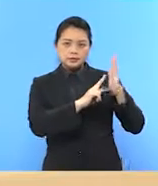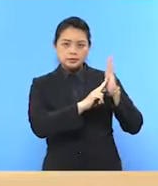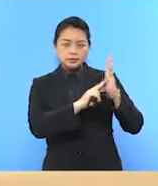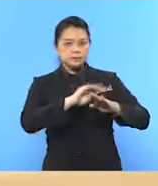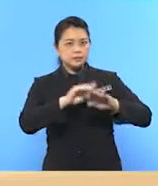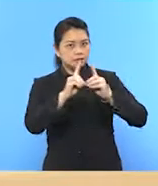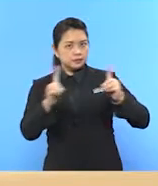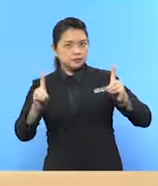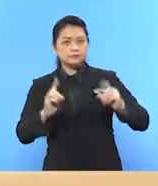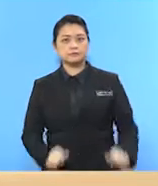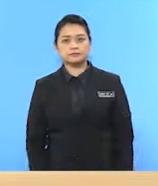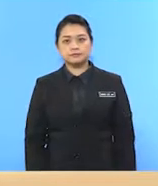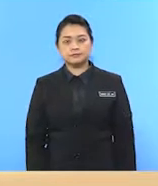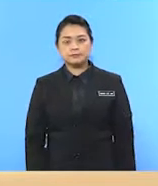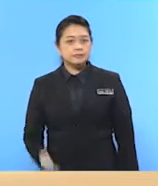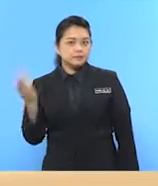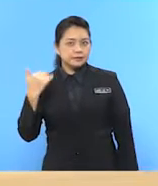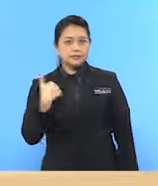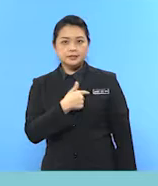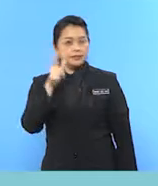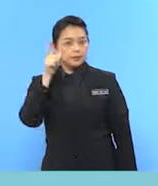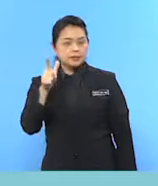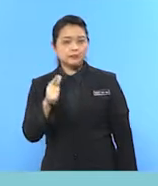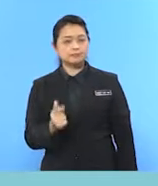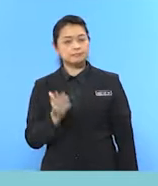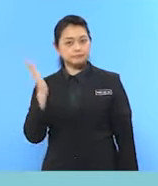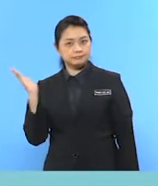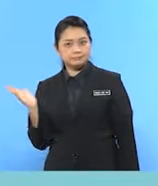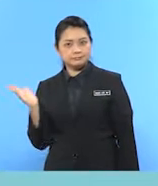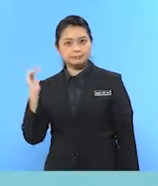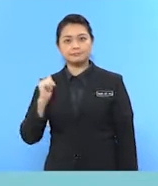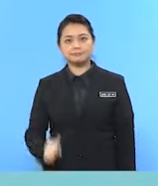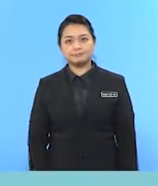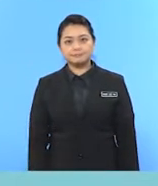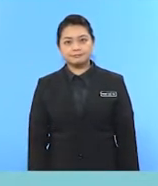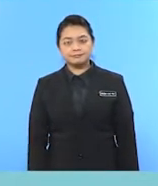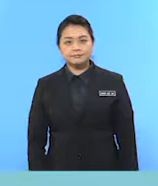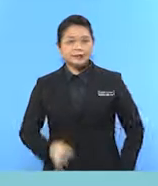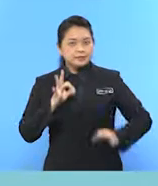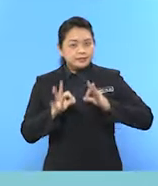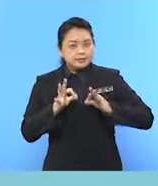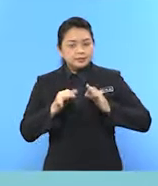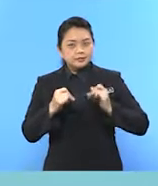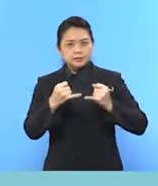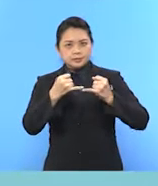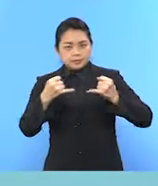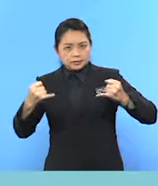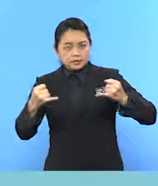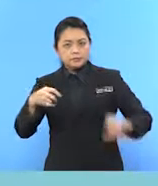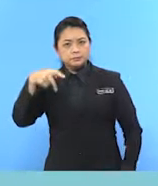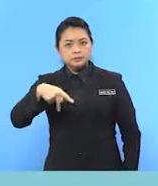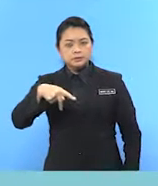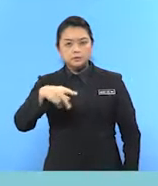dinding? Mari kita lihat rajah yang dipaparkan di skrin. Jika jarak P